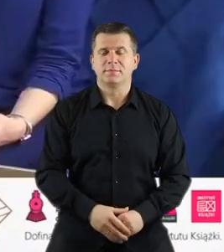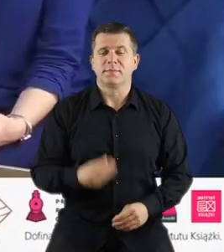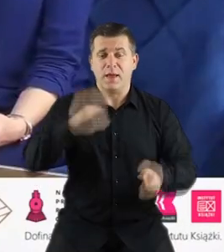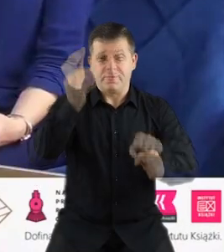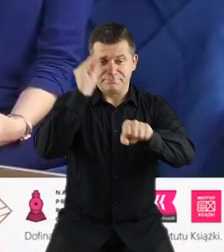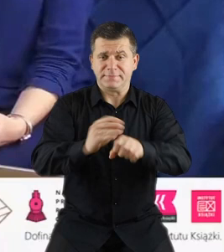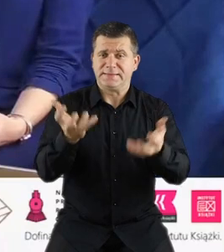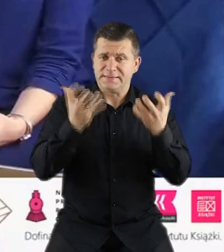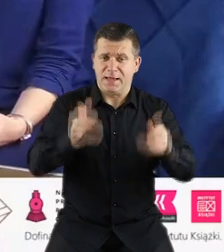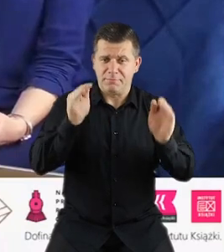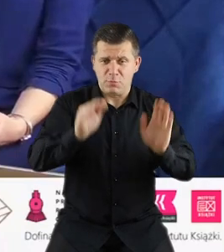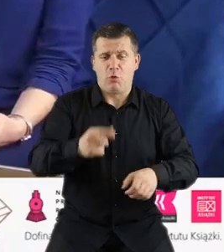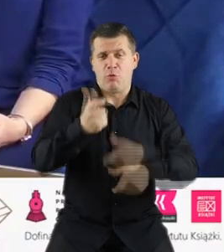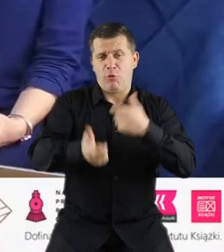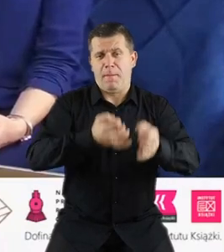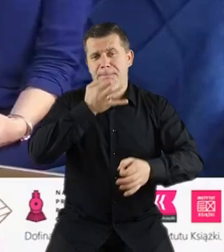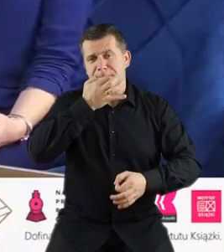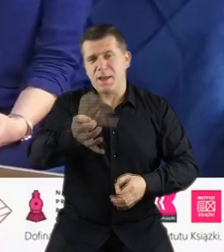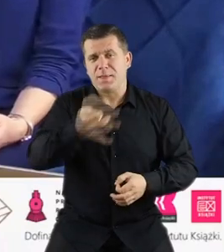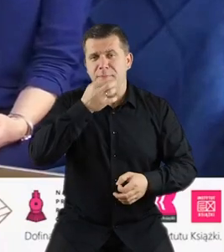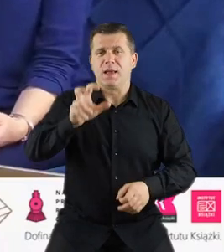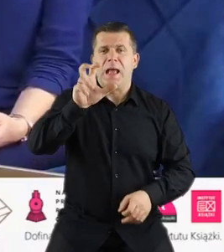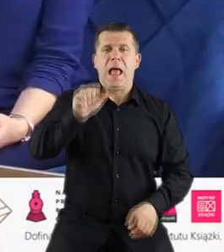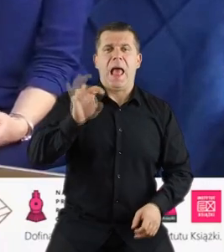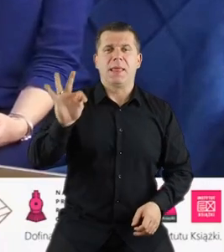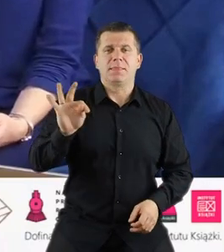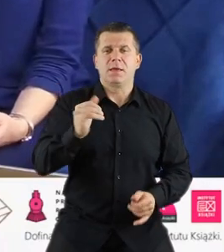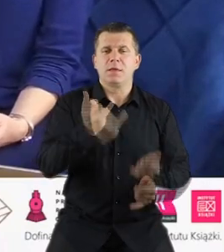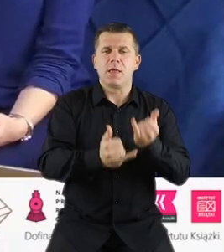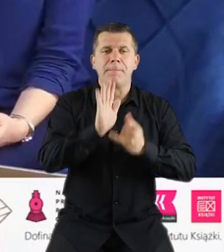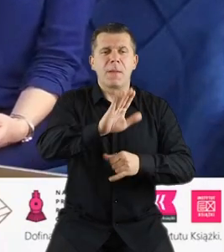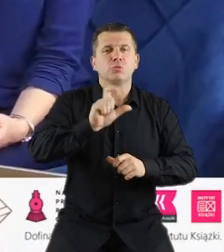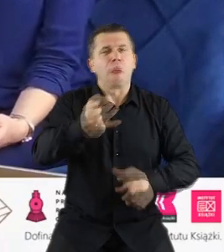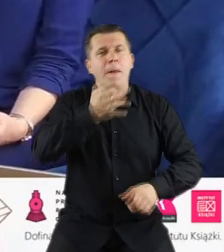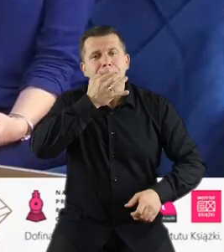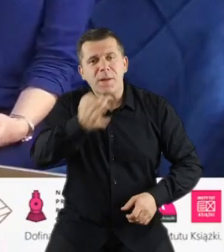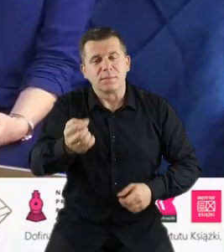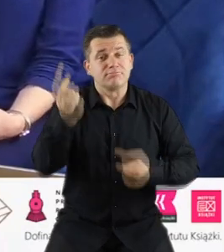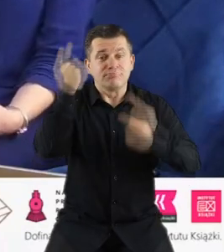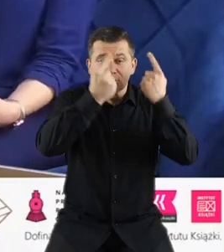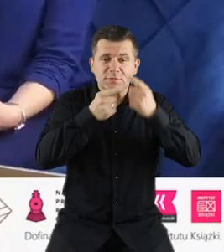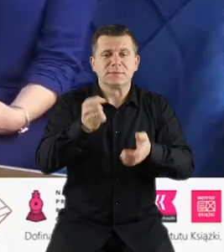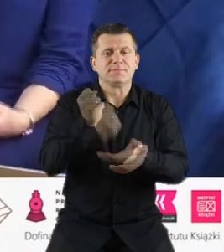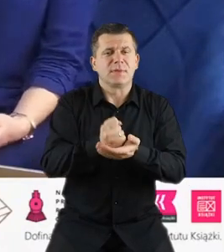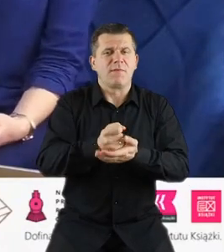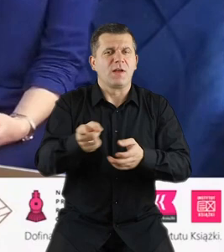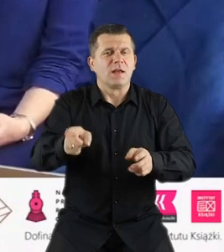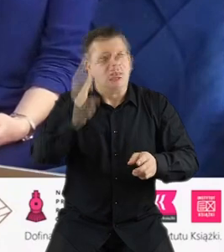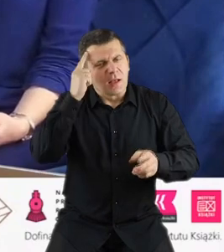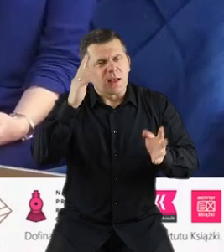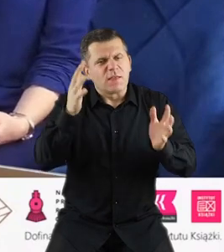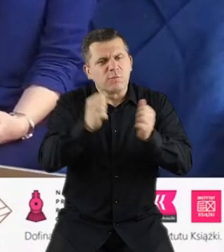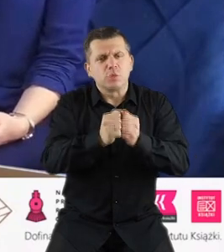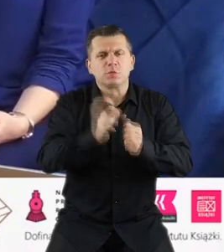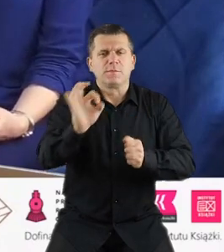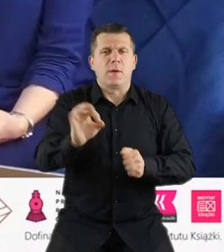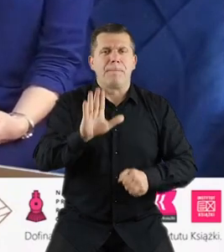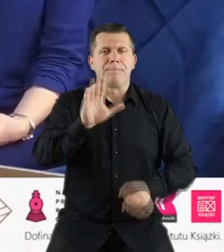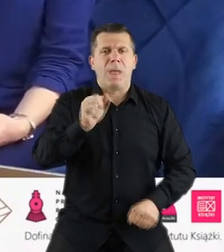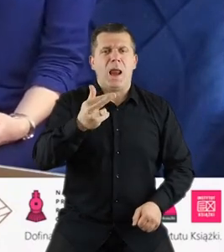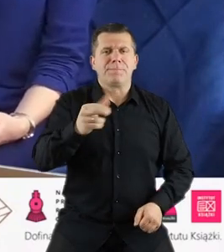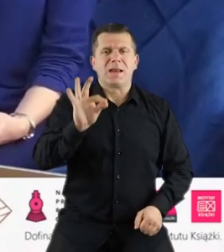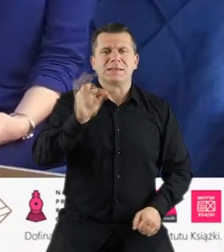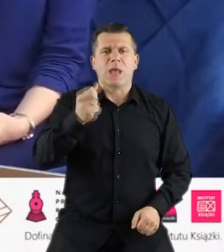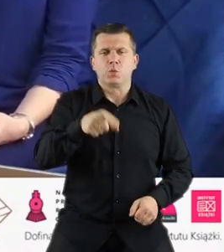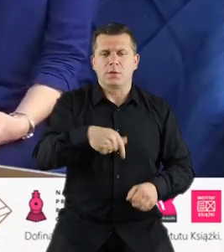Państwa zachęcam do zadawania pytań na czacie. Jeżeli Państwo macie jakieś zapytania, refleksje na temat twórczości pani Barbary Sadurskiej,